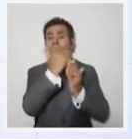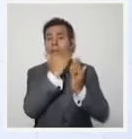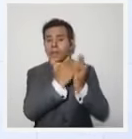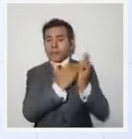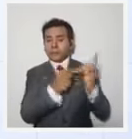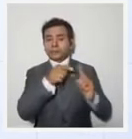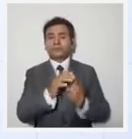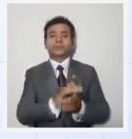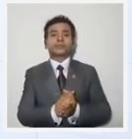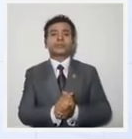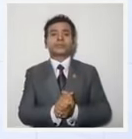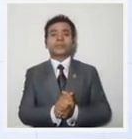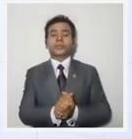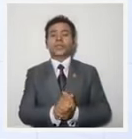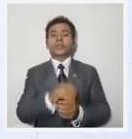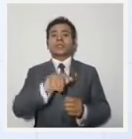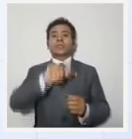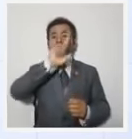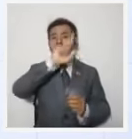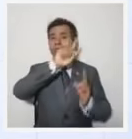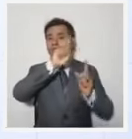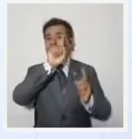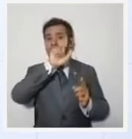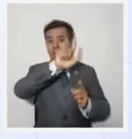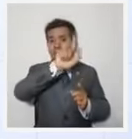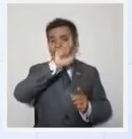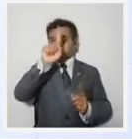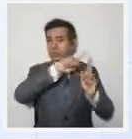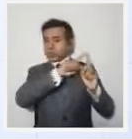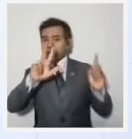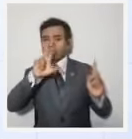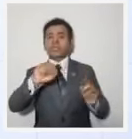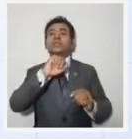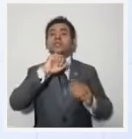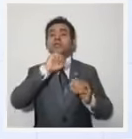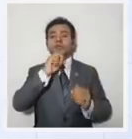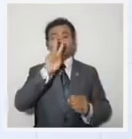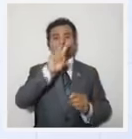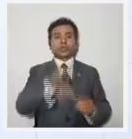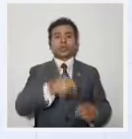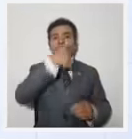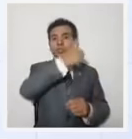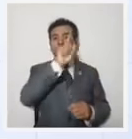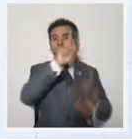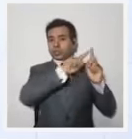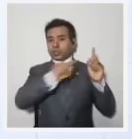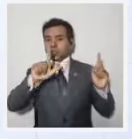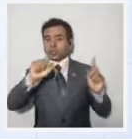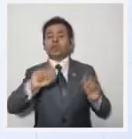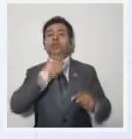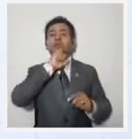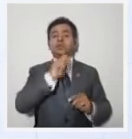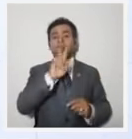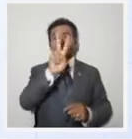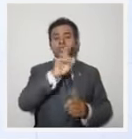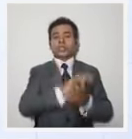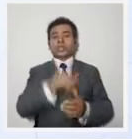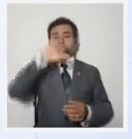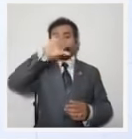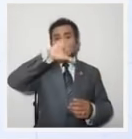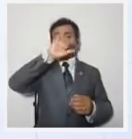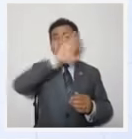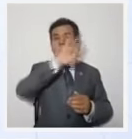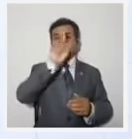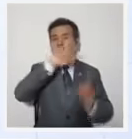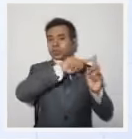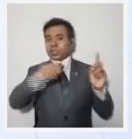মধ্যে সকলই পুরুষ এবং বয়স বিভাজনে বয়স বিভাজনে 71 থেকে 80 বছরের